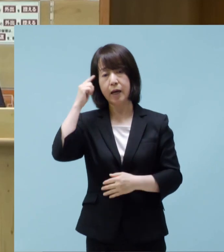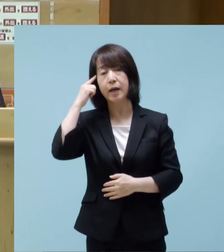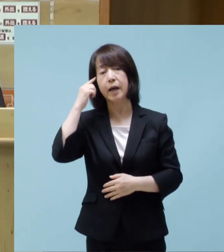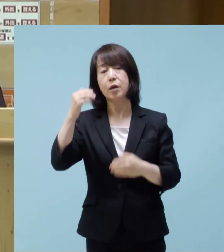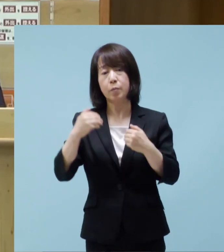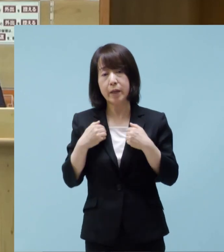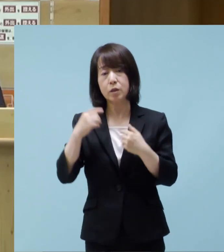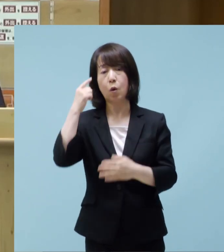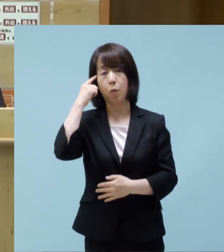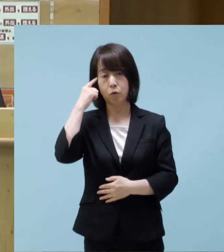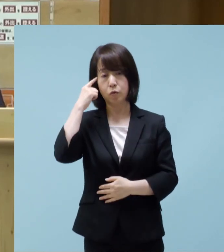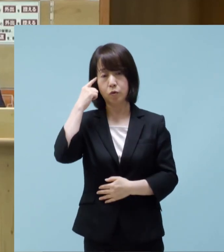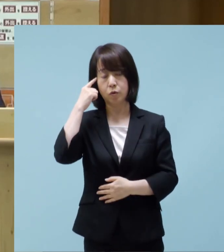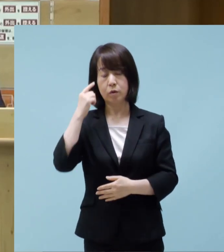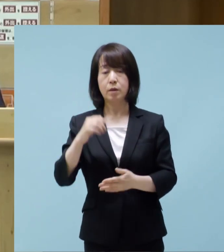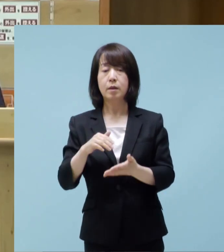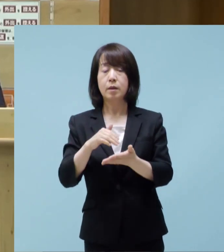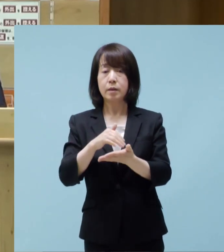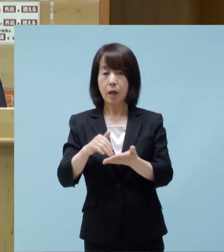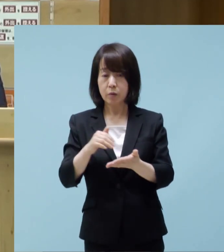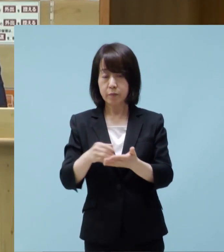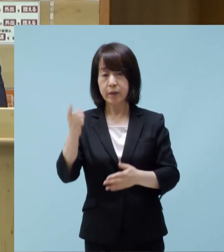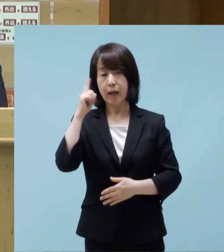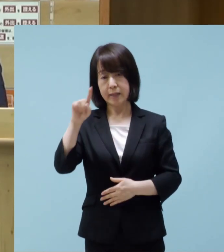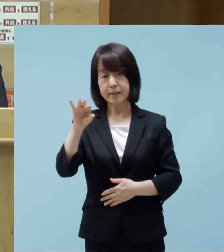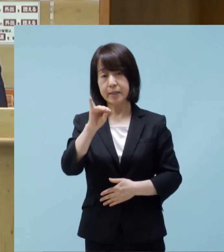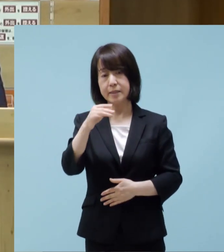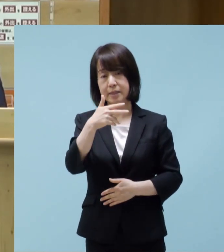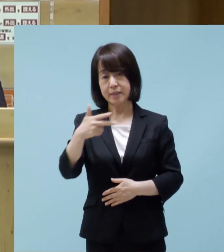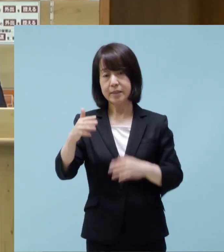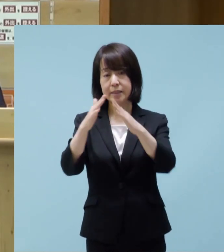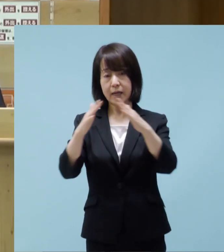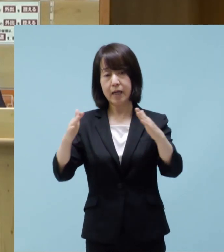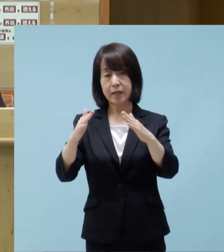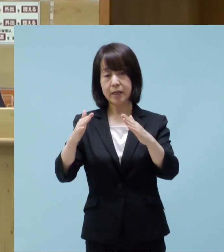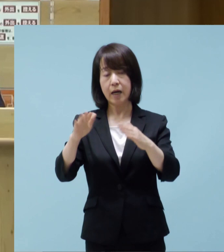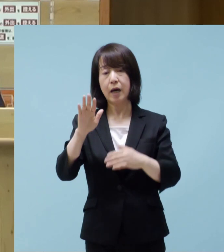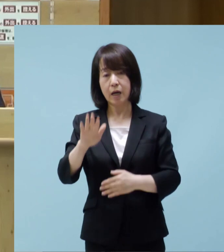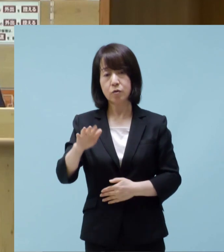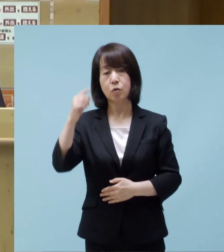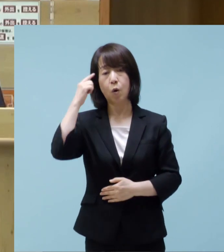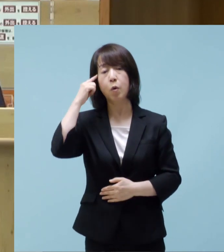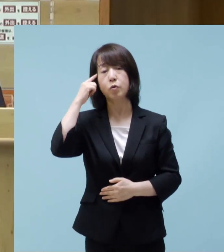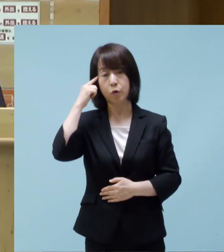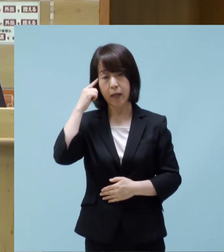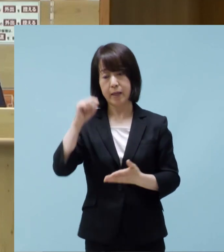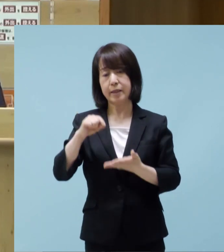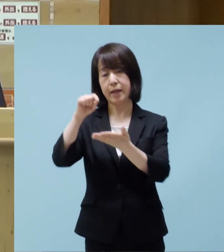明日多分知事会があるんだと思いますけど、そういうところでも、まあ、提案したいなと思ってます。